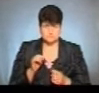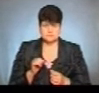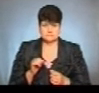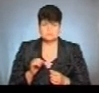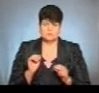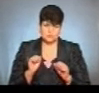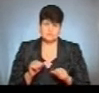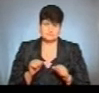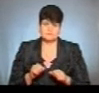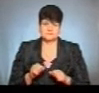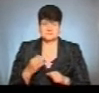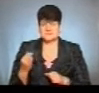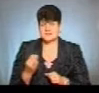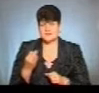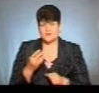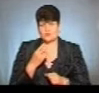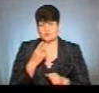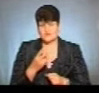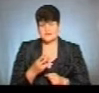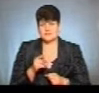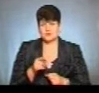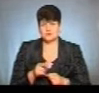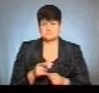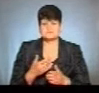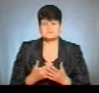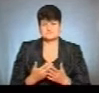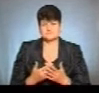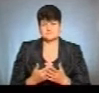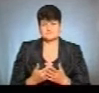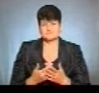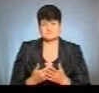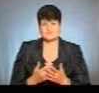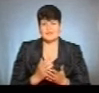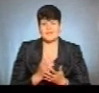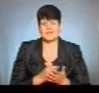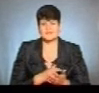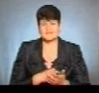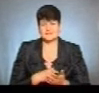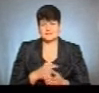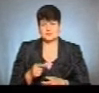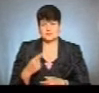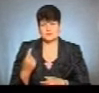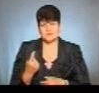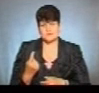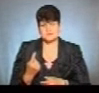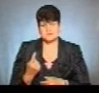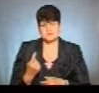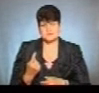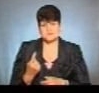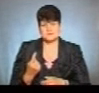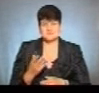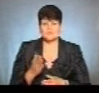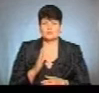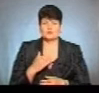Так. Дуже цікаво подивитися на такого типового кандидата від Тернопільщини, за якого ми